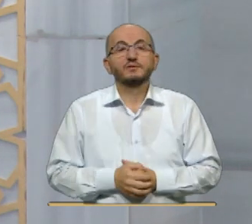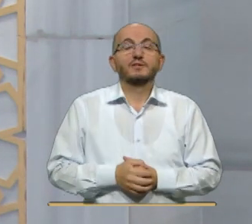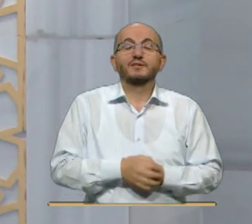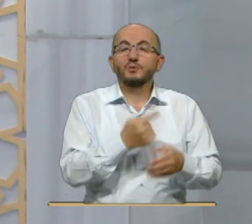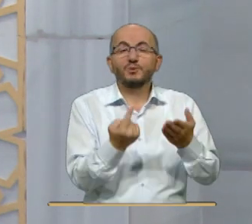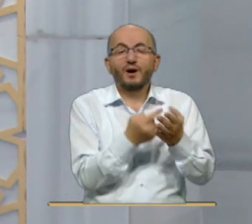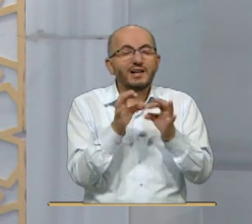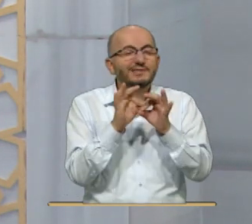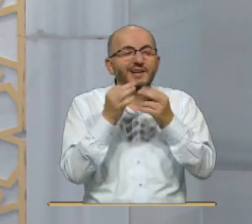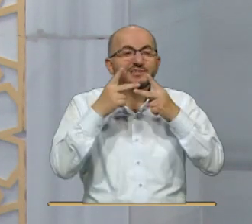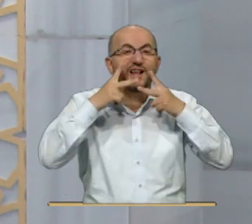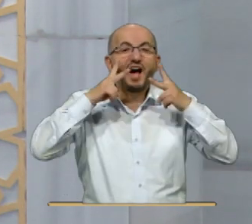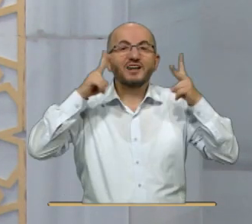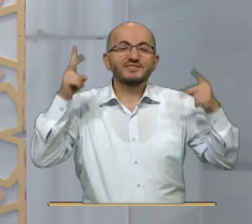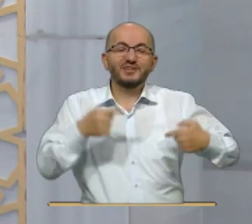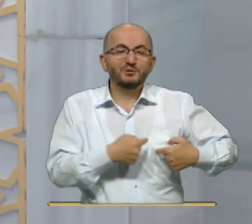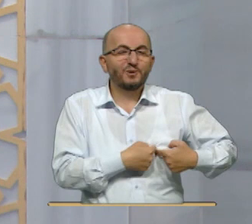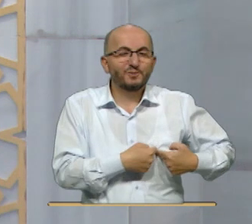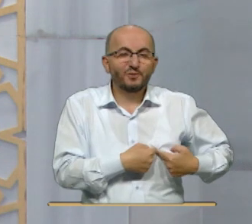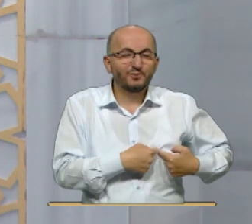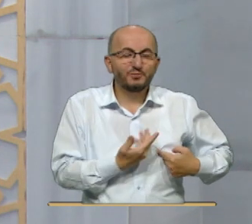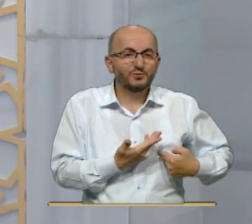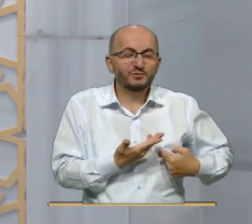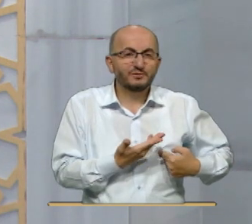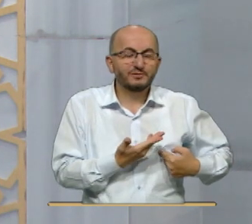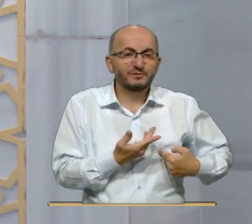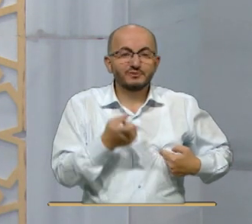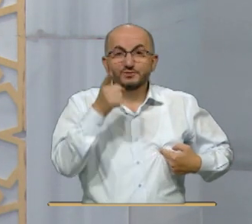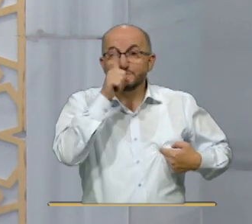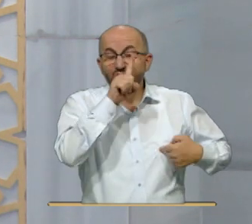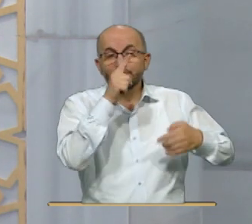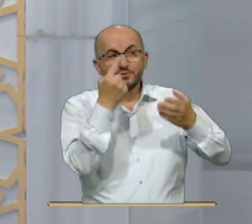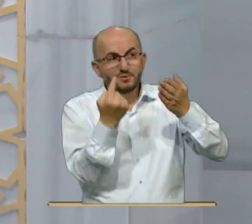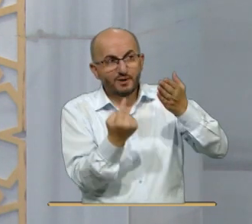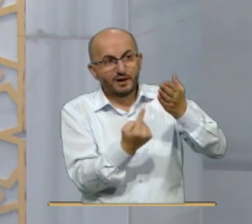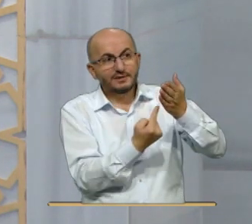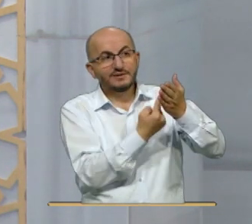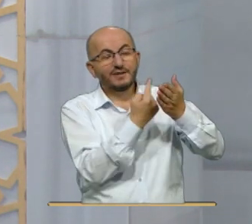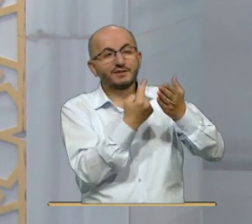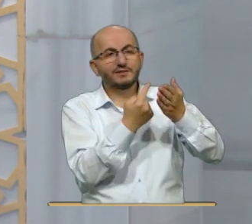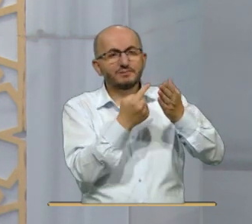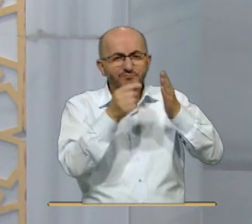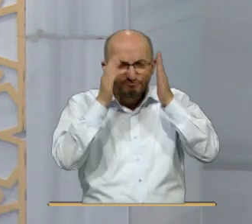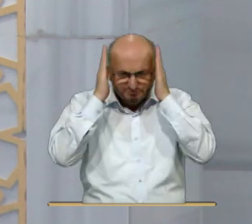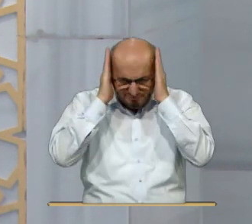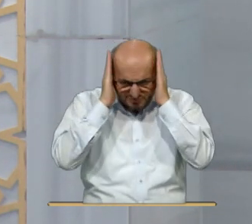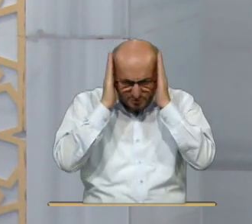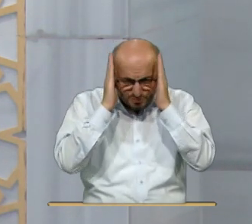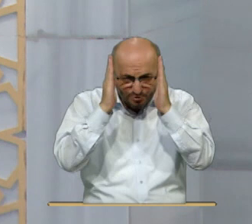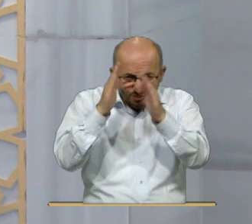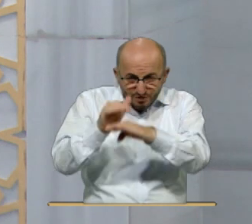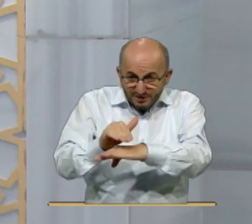Kur'an nasıl aydınlatıyor gönlümüzü? Çünkü Kur'an-ı Kerim körü körüne